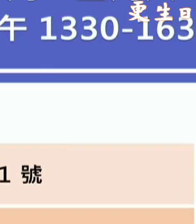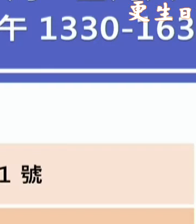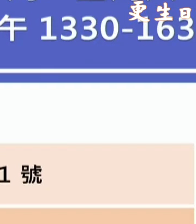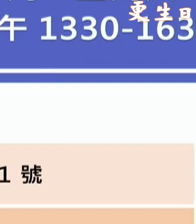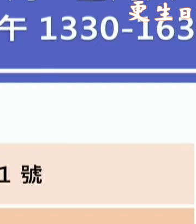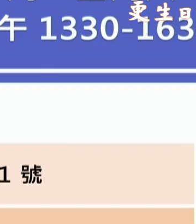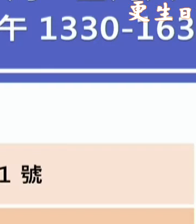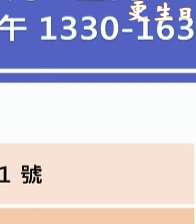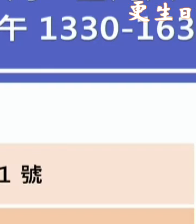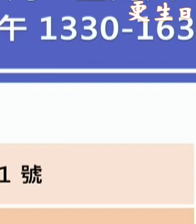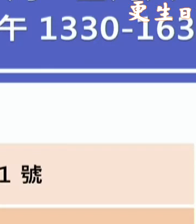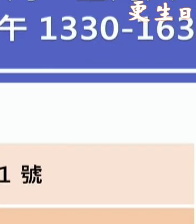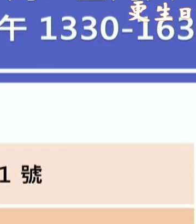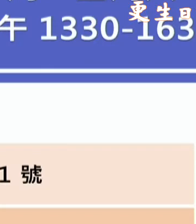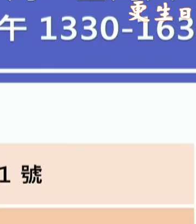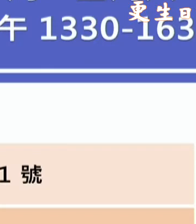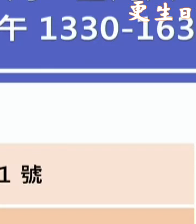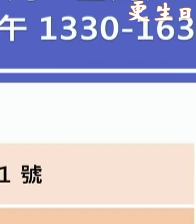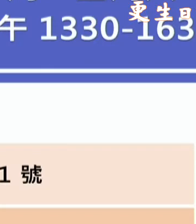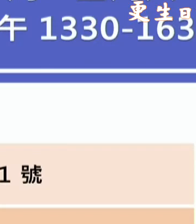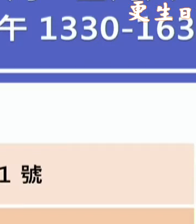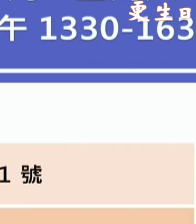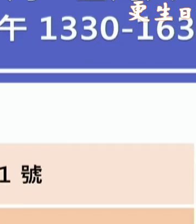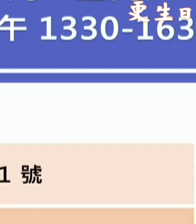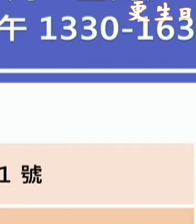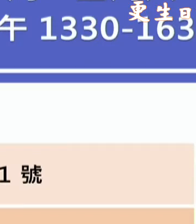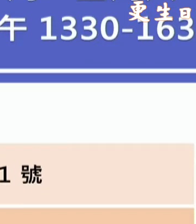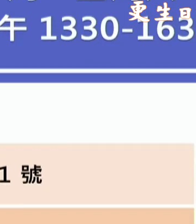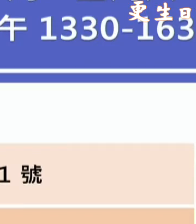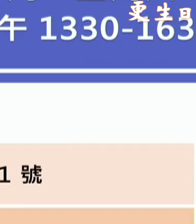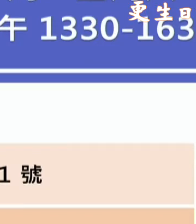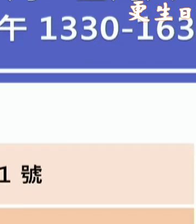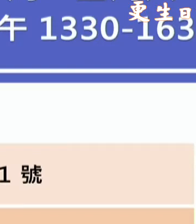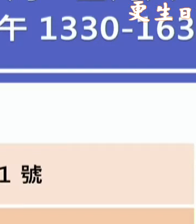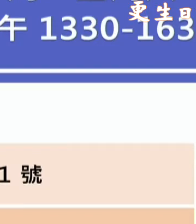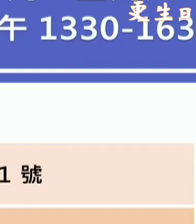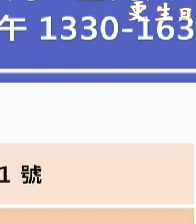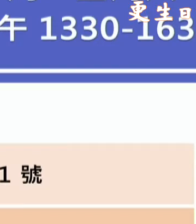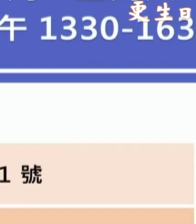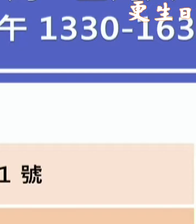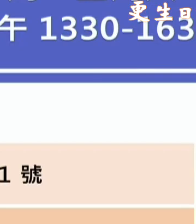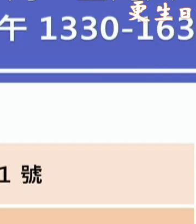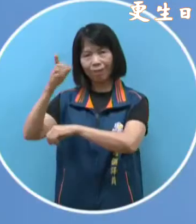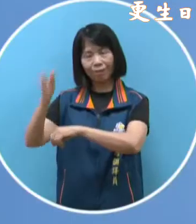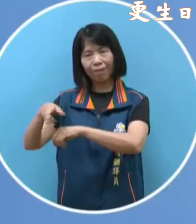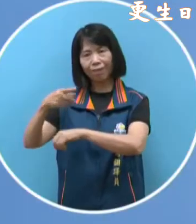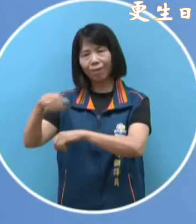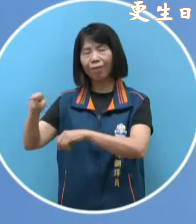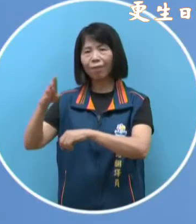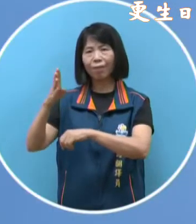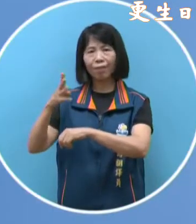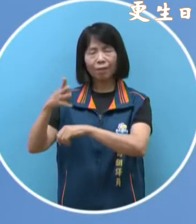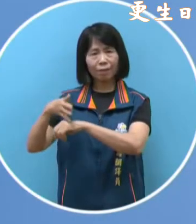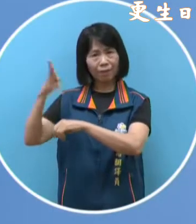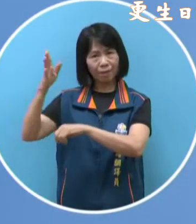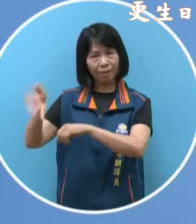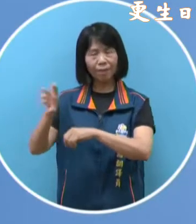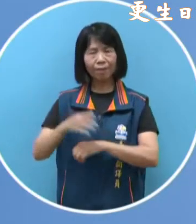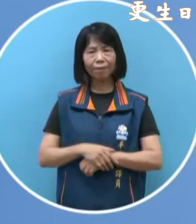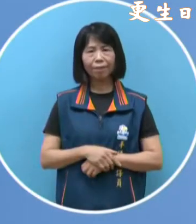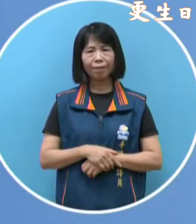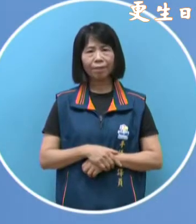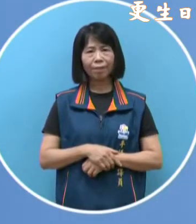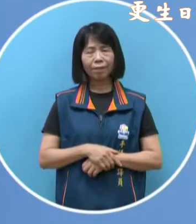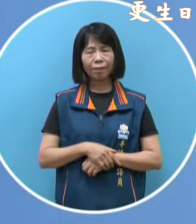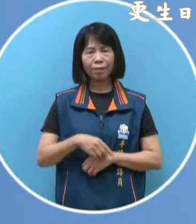的9点钟到12点钟，下午是1点半到4点半。那这个部分呢，各